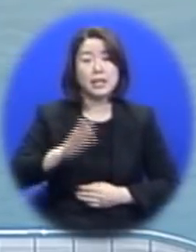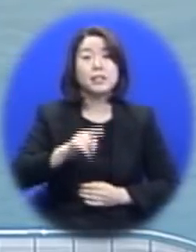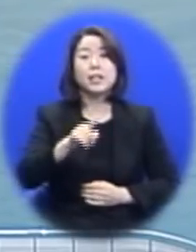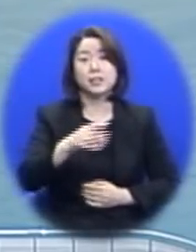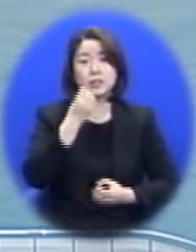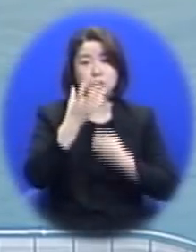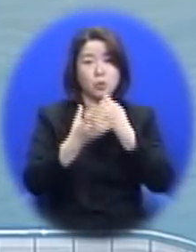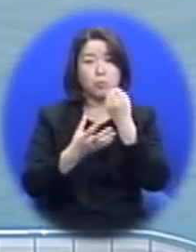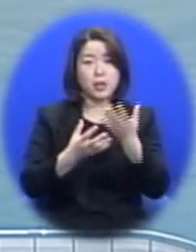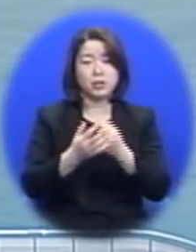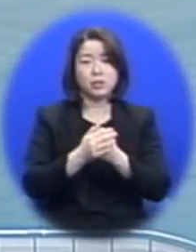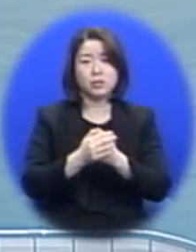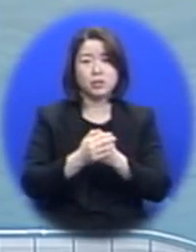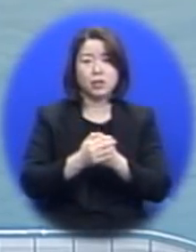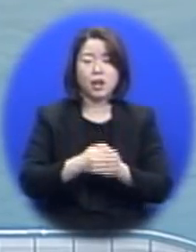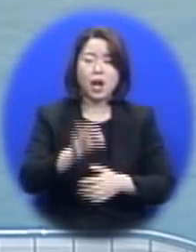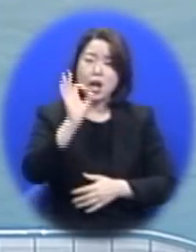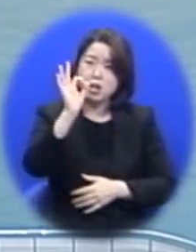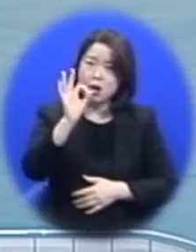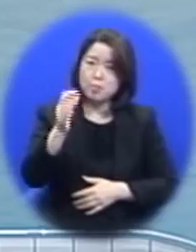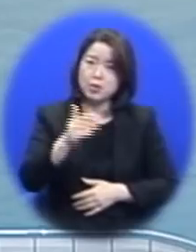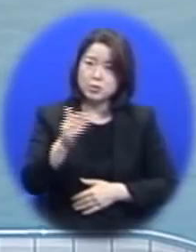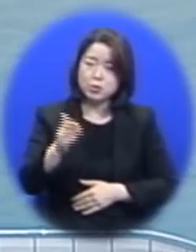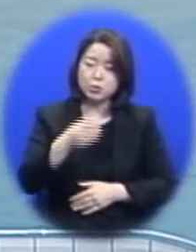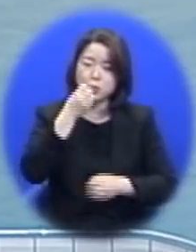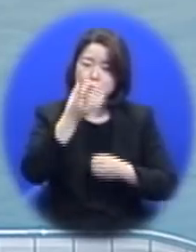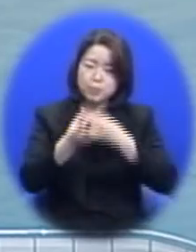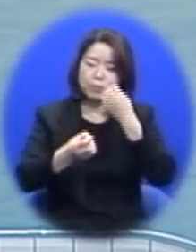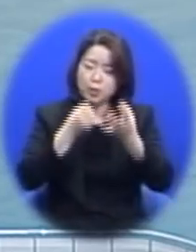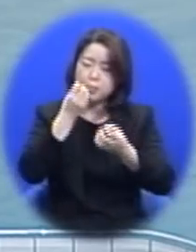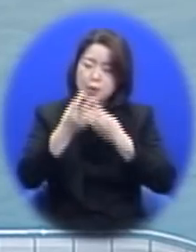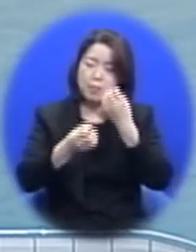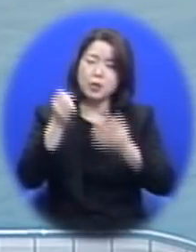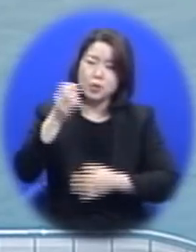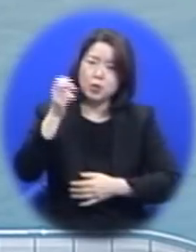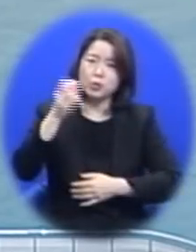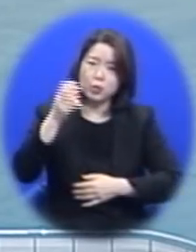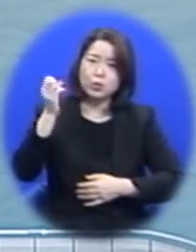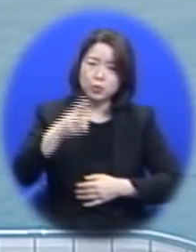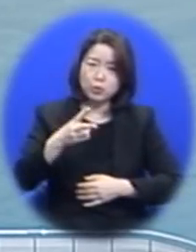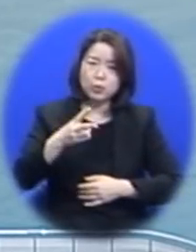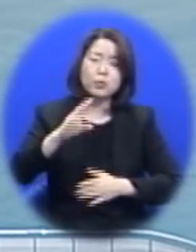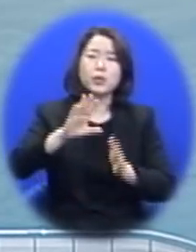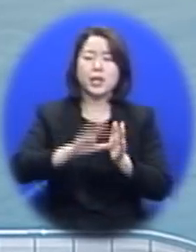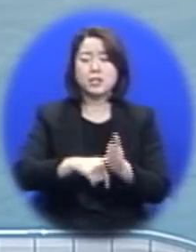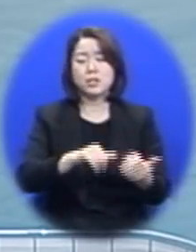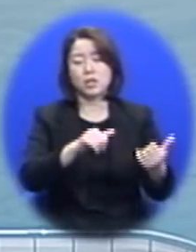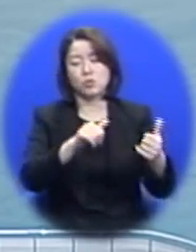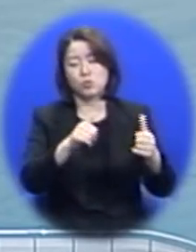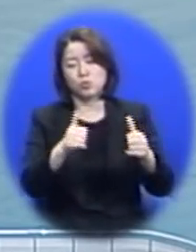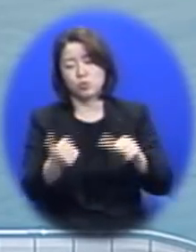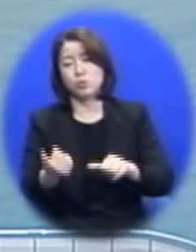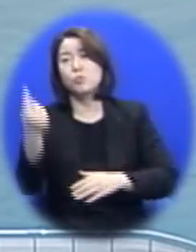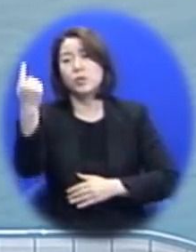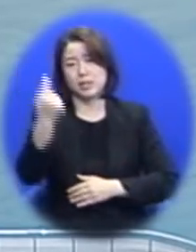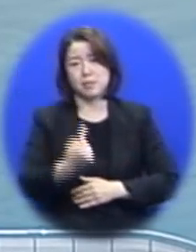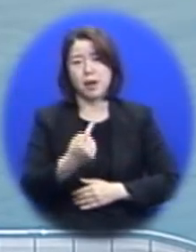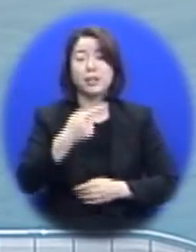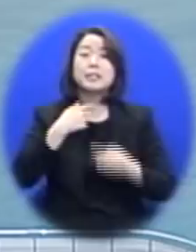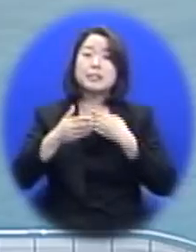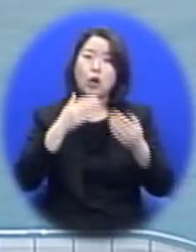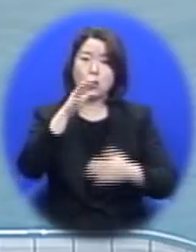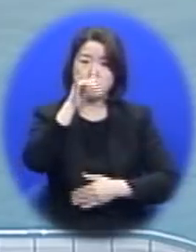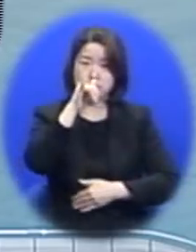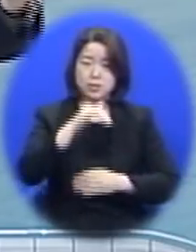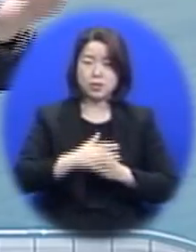고백을 한 10번 반복했을 때 죽음이 임하는 체험을 했습니다. 여러분